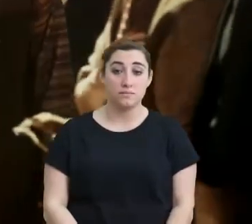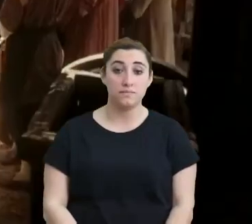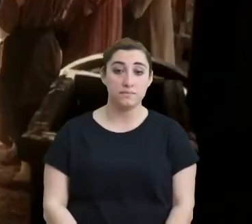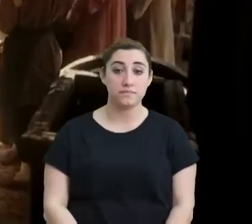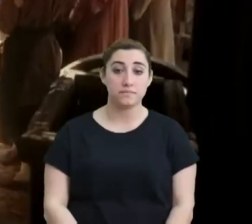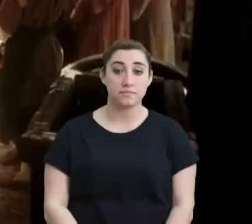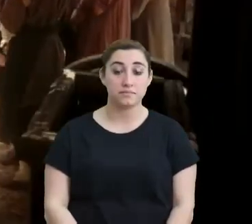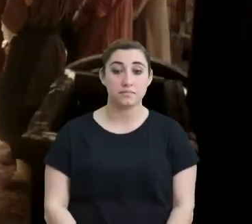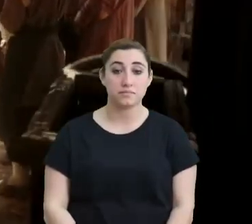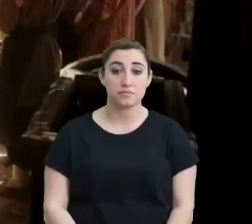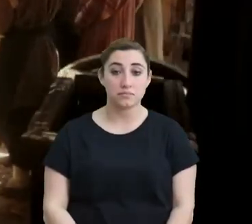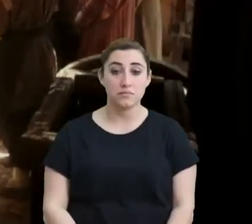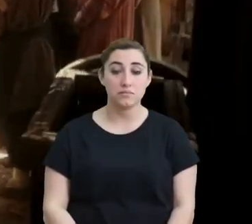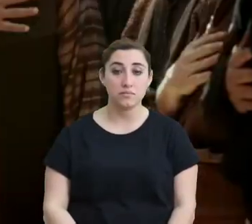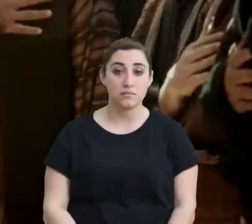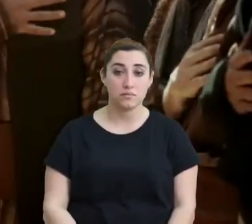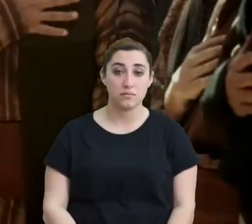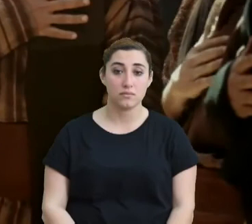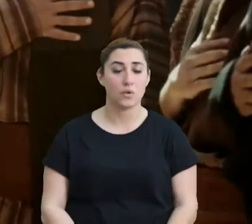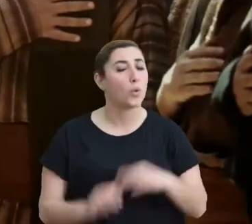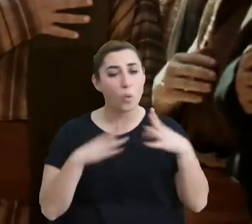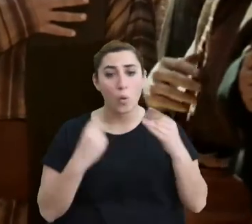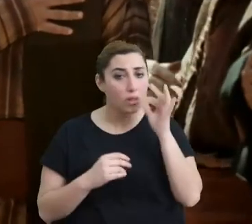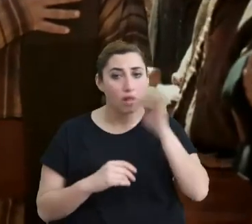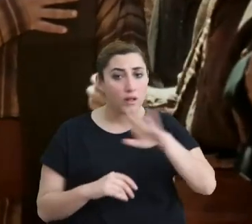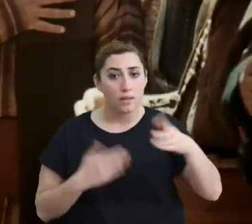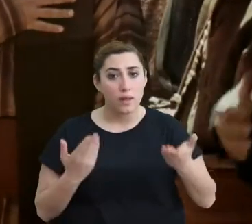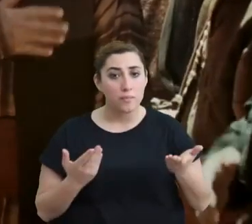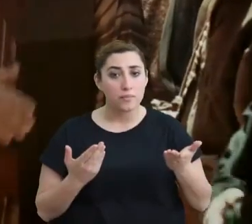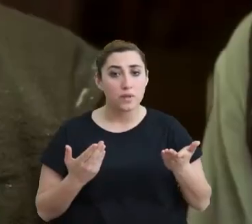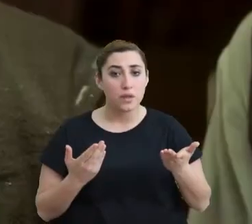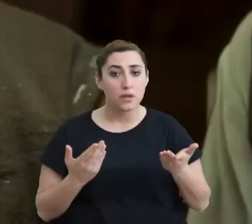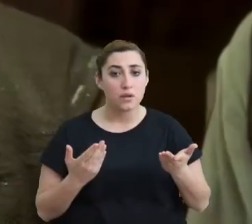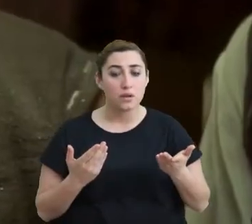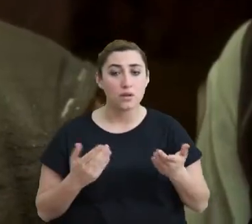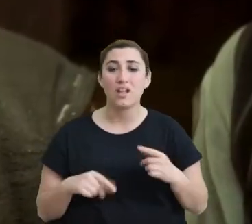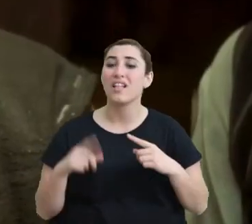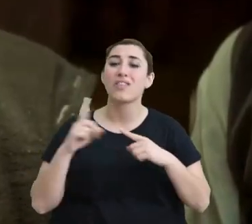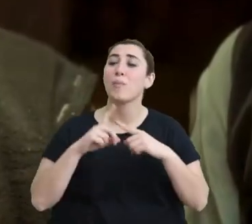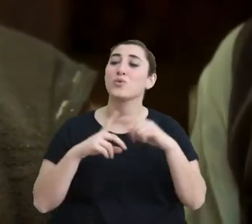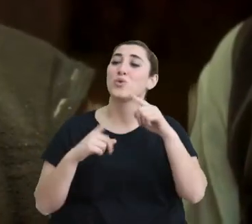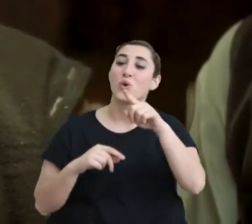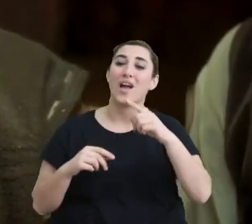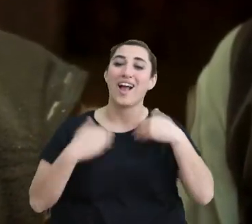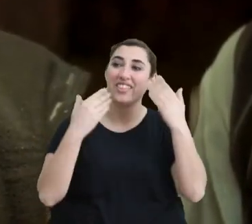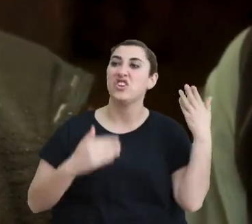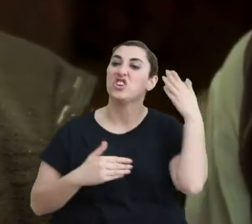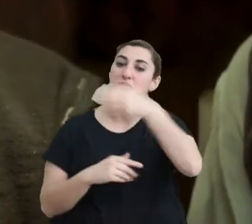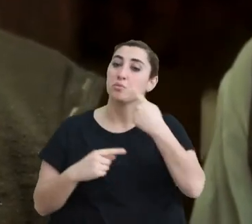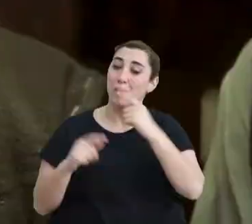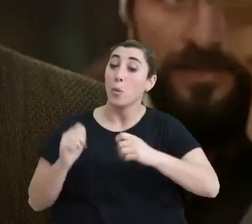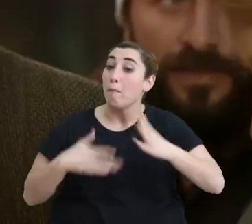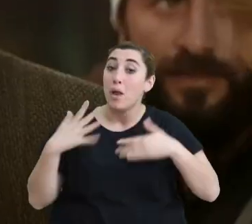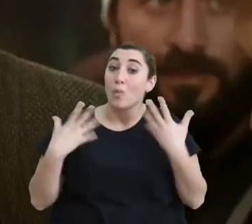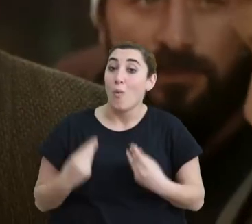Kalabalık büyümüş. Mesut aralarına girdi. Hayrola ağalar. Kadı Yunus, Tapduk şeyhimizin huzuruna varmış.